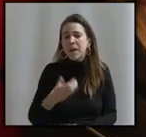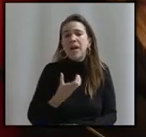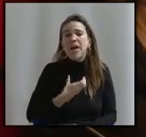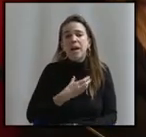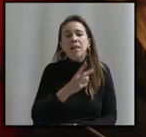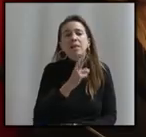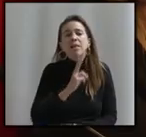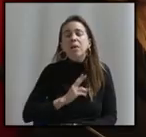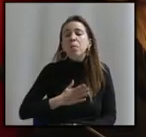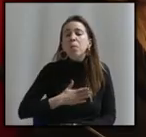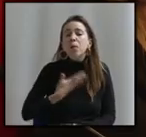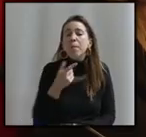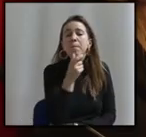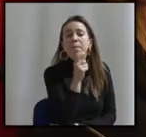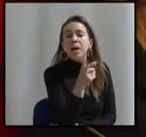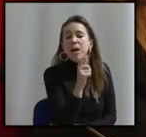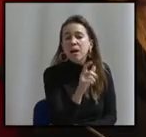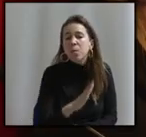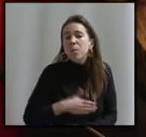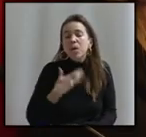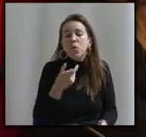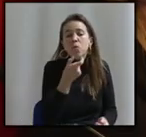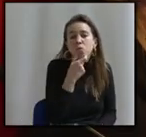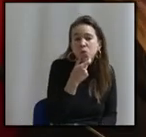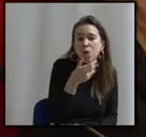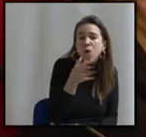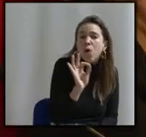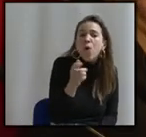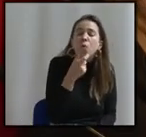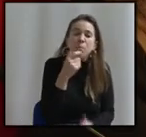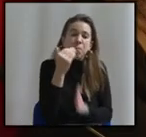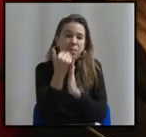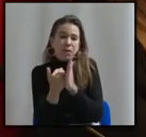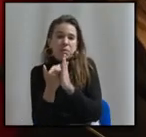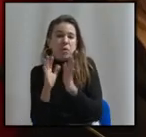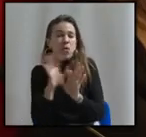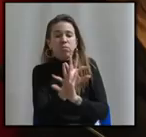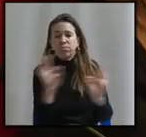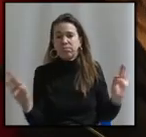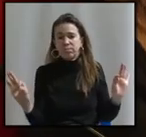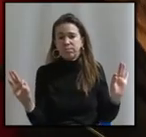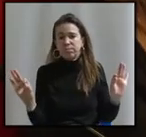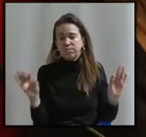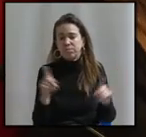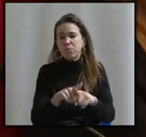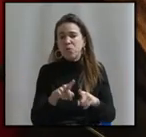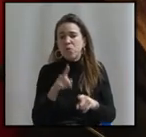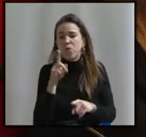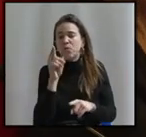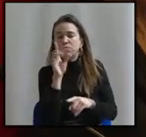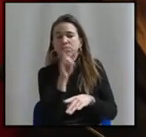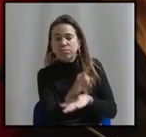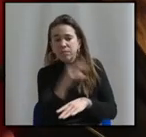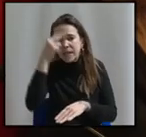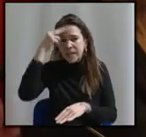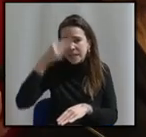possiblement les paraules que vaig dir podien agradar més o podien agradar menys, però eren correctes el que vaig dir jo, perquè jo vaig defensar el sentit del